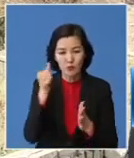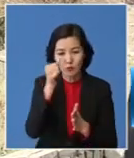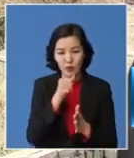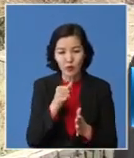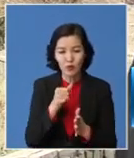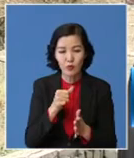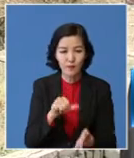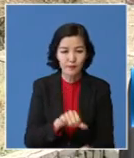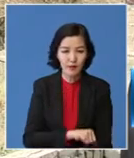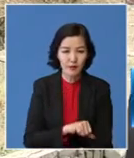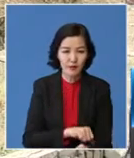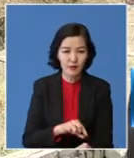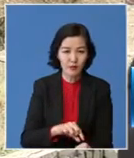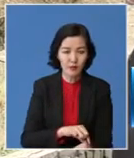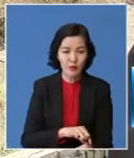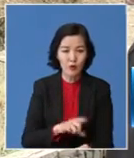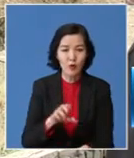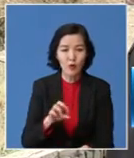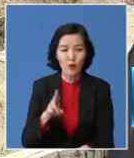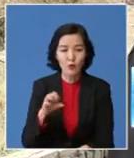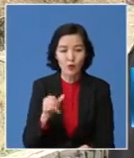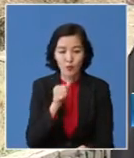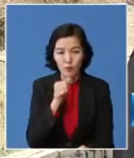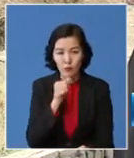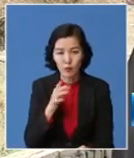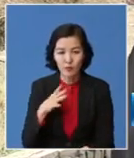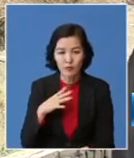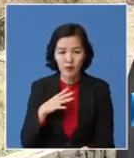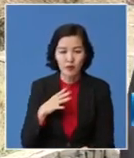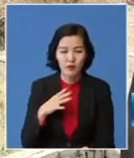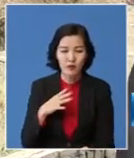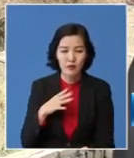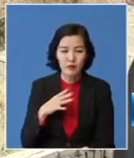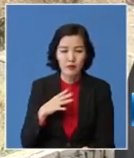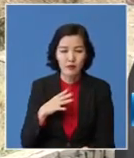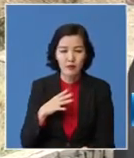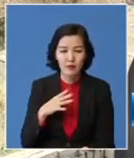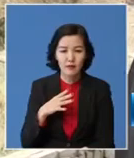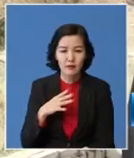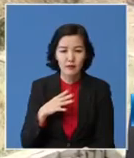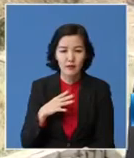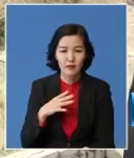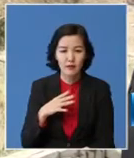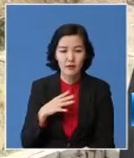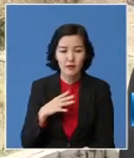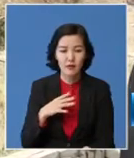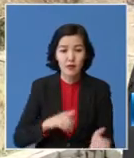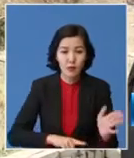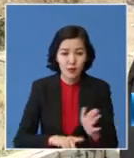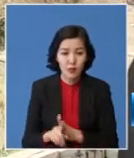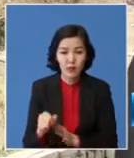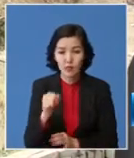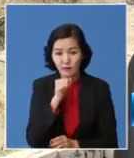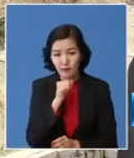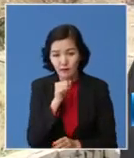внутривенным опиум, мак. Все там что как. Начал воровать,